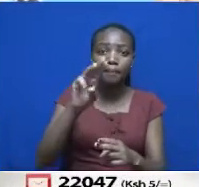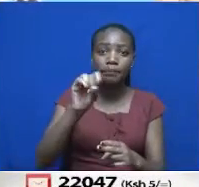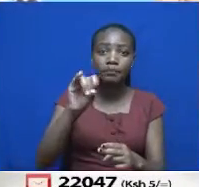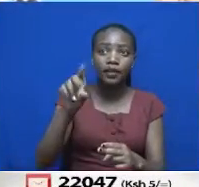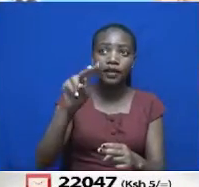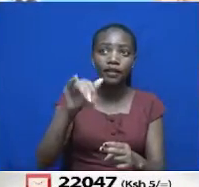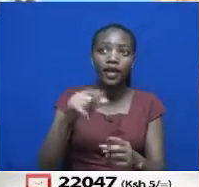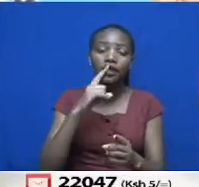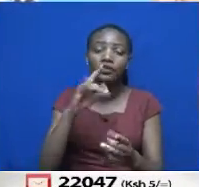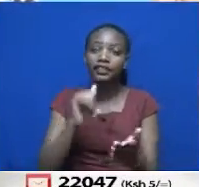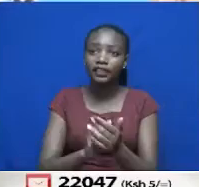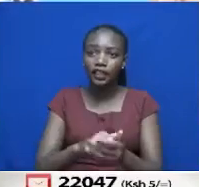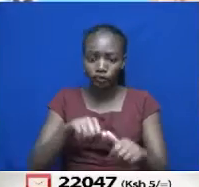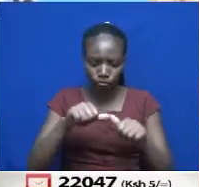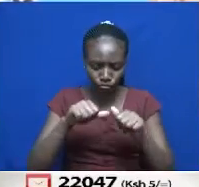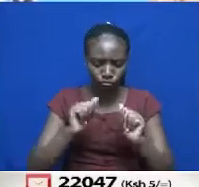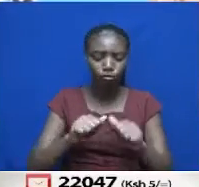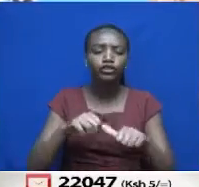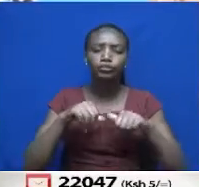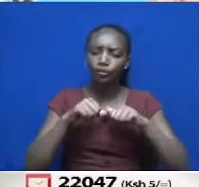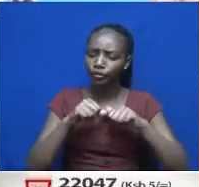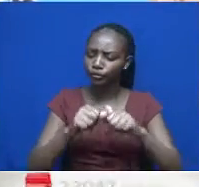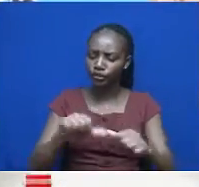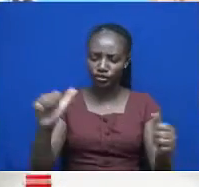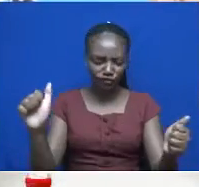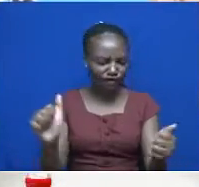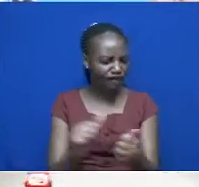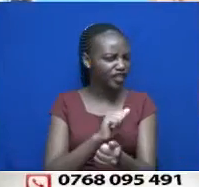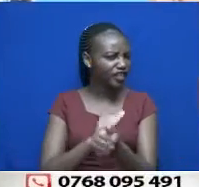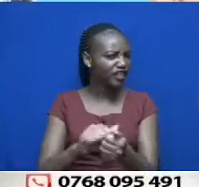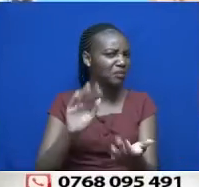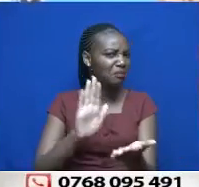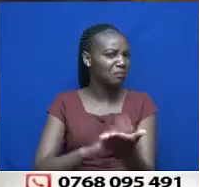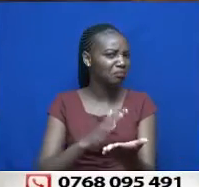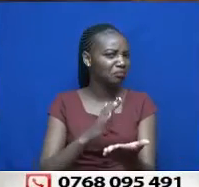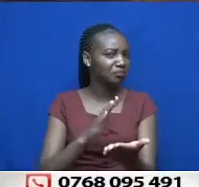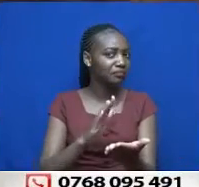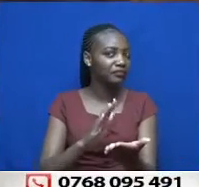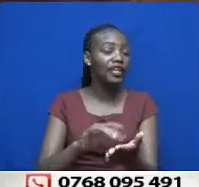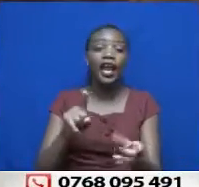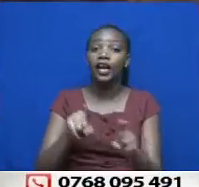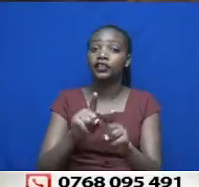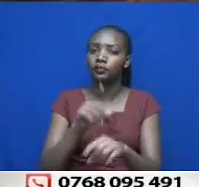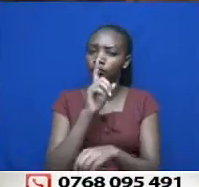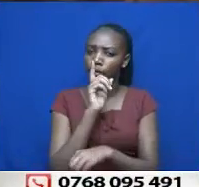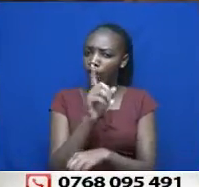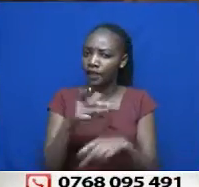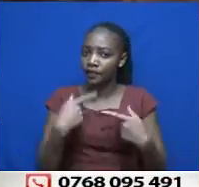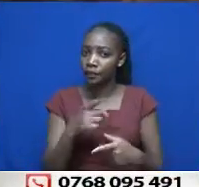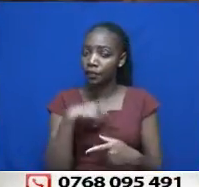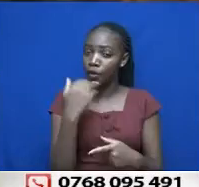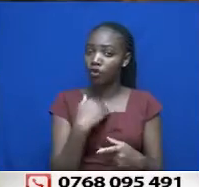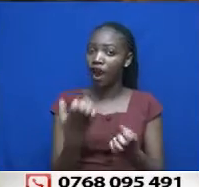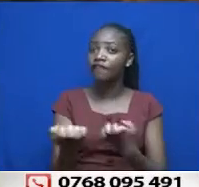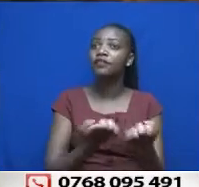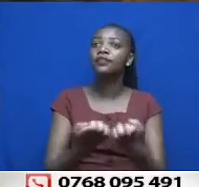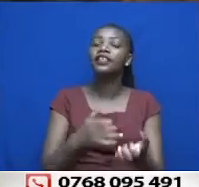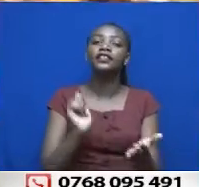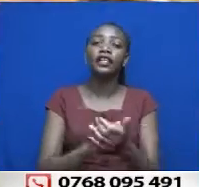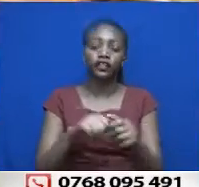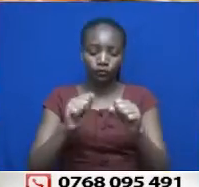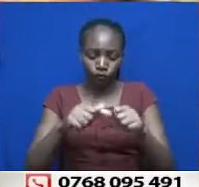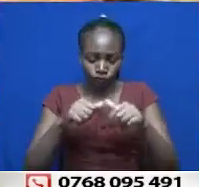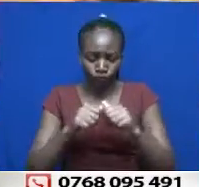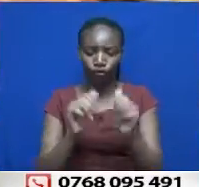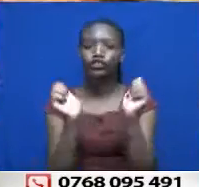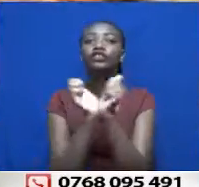kuwa ataendelea na vita hivi dhidi ya biashara hii haramu, na ametoa onyo kwenye biashara kuwa ataendelea kuwashika